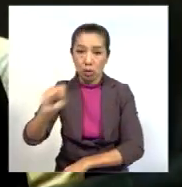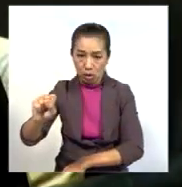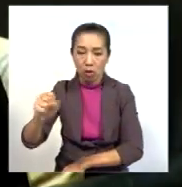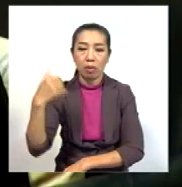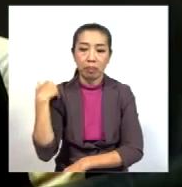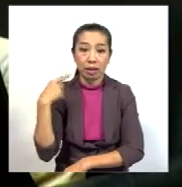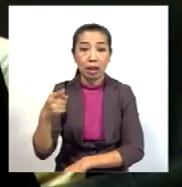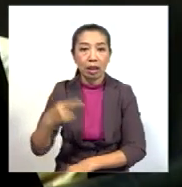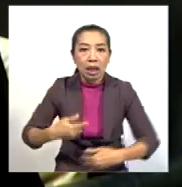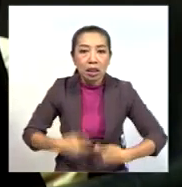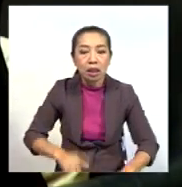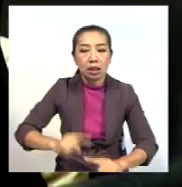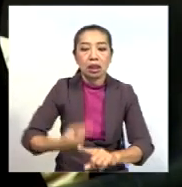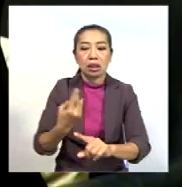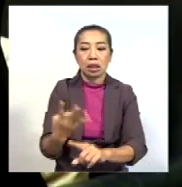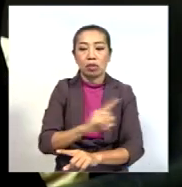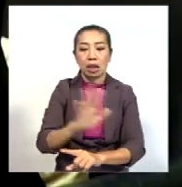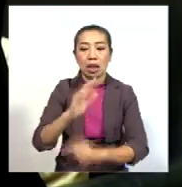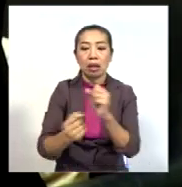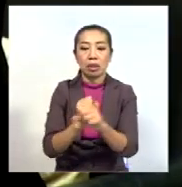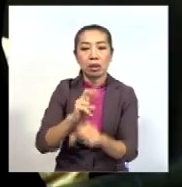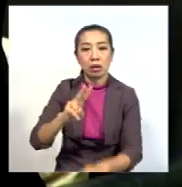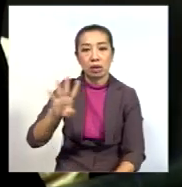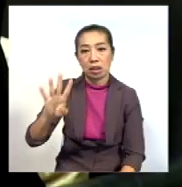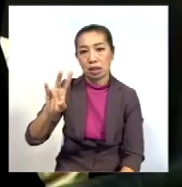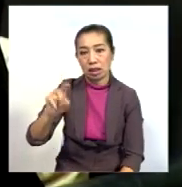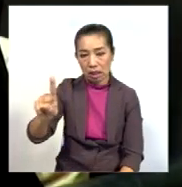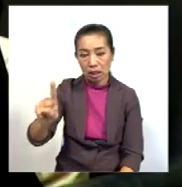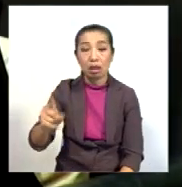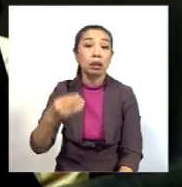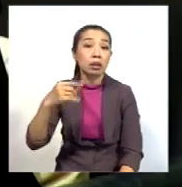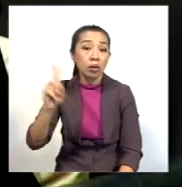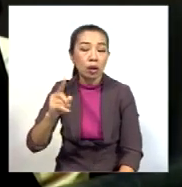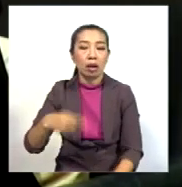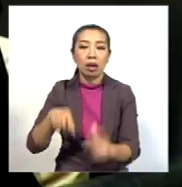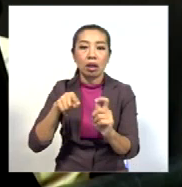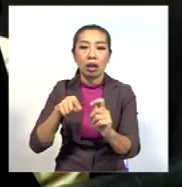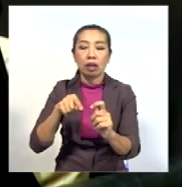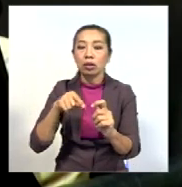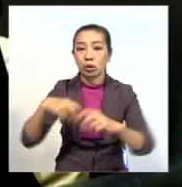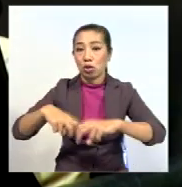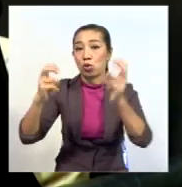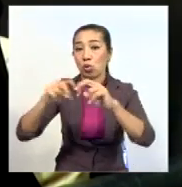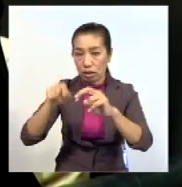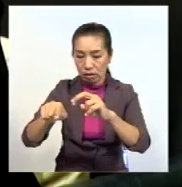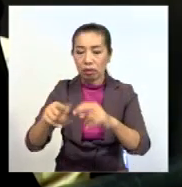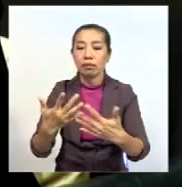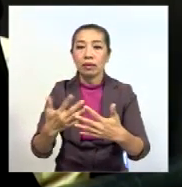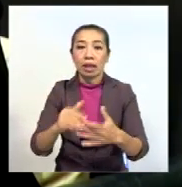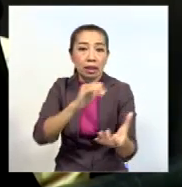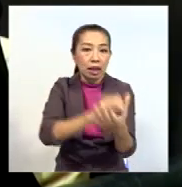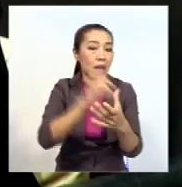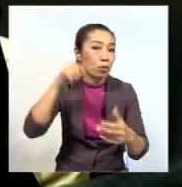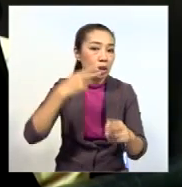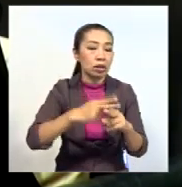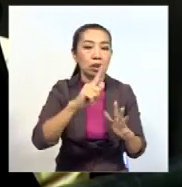วนตัวนายชัยเกิดเมื่อวันที่5เมษายน2471ที่บ้านเพียรามตำบลเพียรามอำเภอเมืองสุรินทร์จังหวัดสุรินทร์สมรสกับ